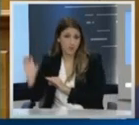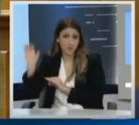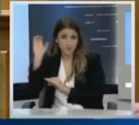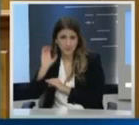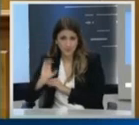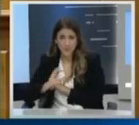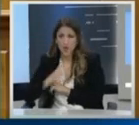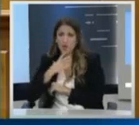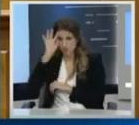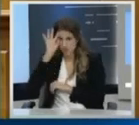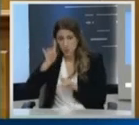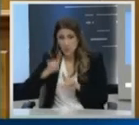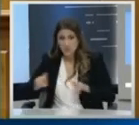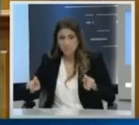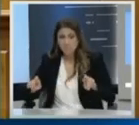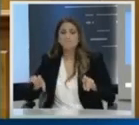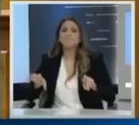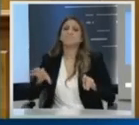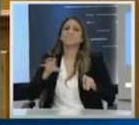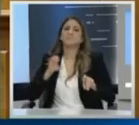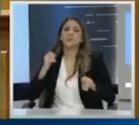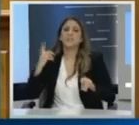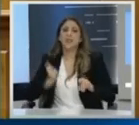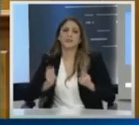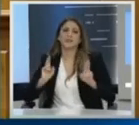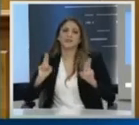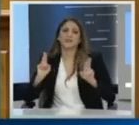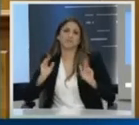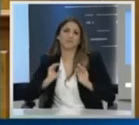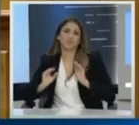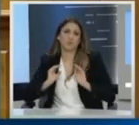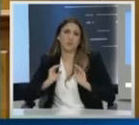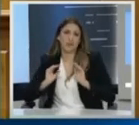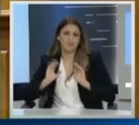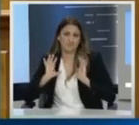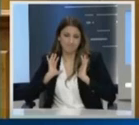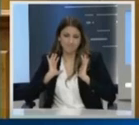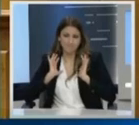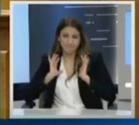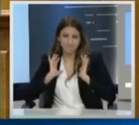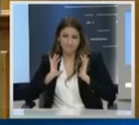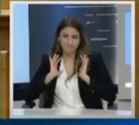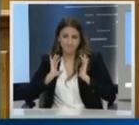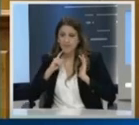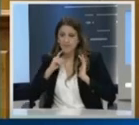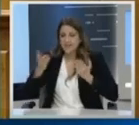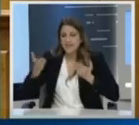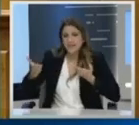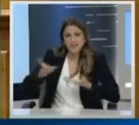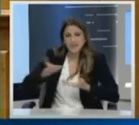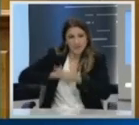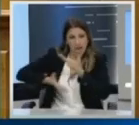εταίρους, προκειμένου να πάρει την μη περικοπή των συντάξεων. Με δύο λόγια, ότι έκανα συναλλαγή.